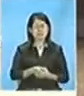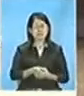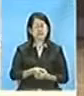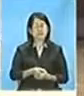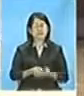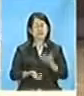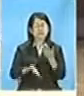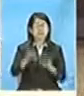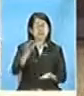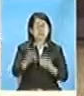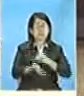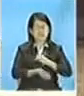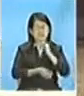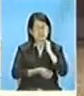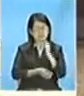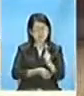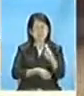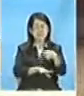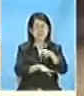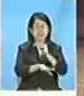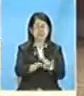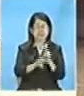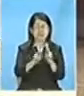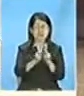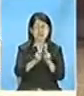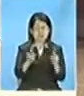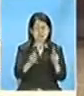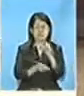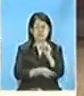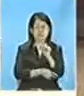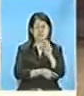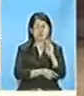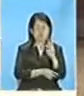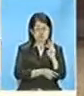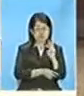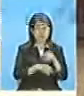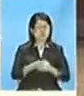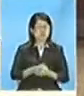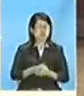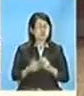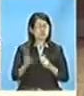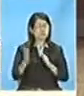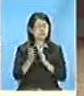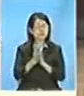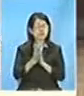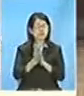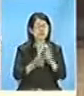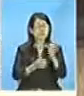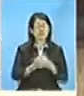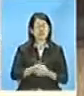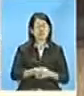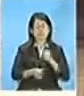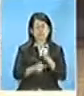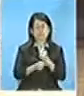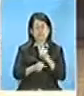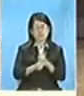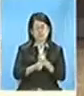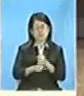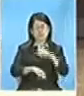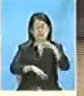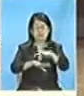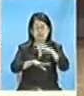เป็นประธานวิบวุฒินะครับรวมทั้งหน้าที่ของรองประธ